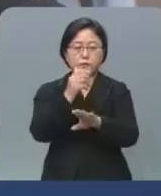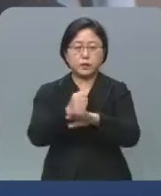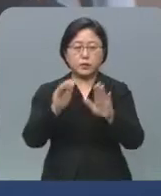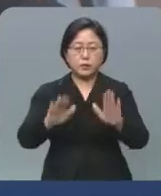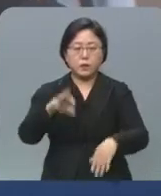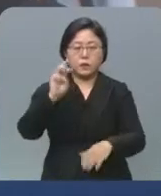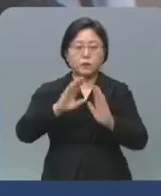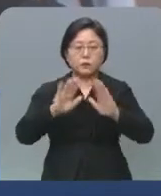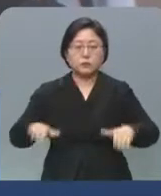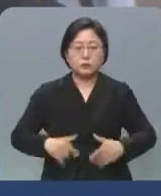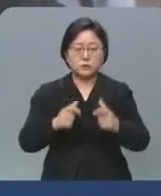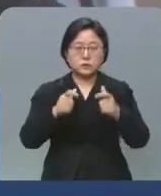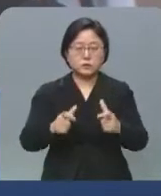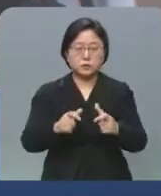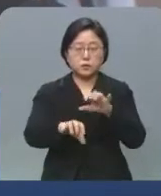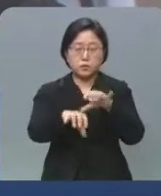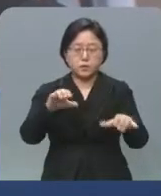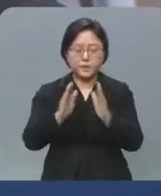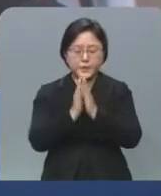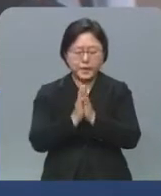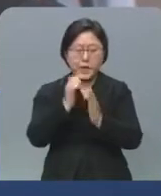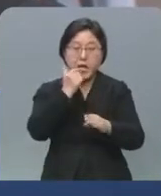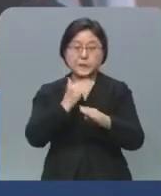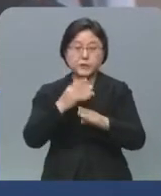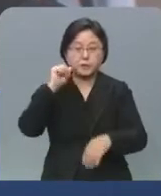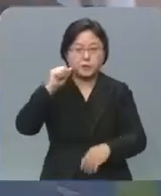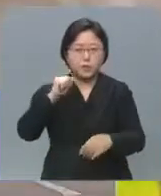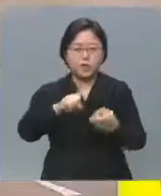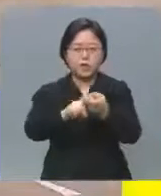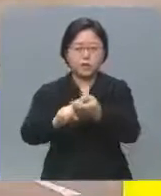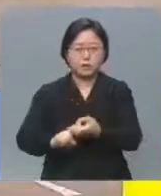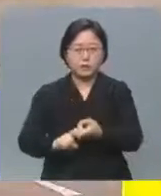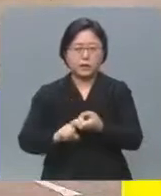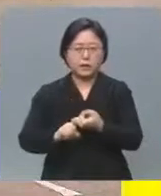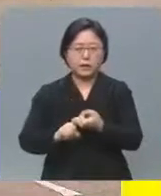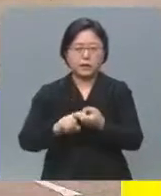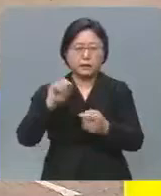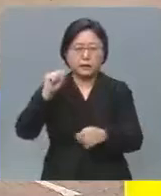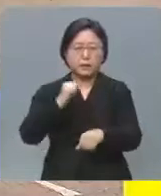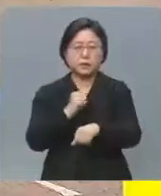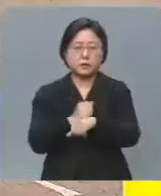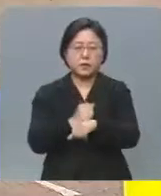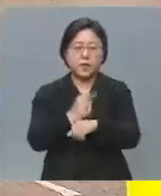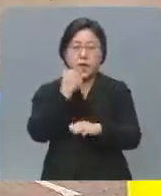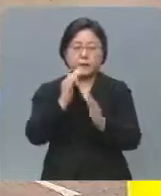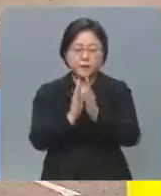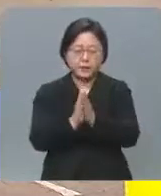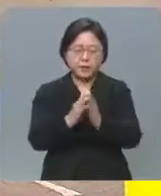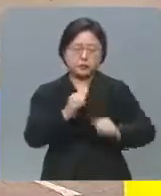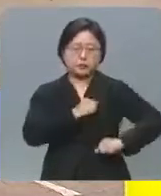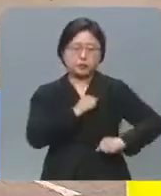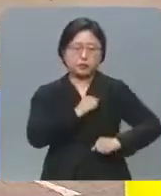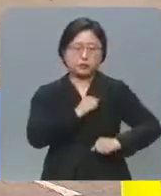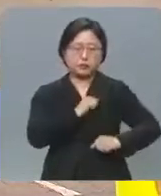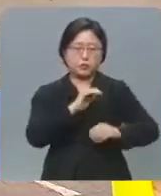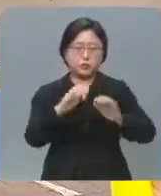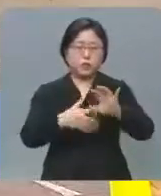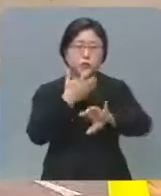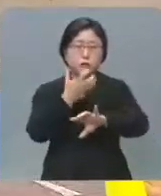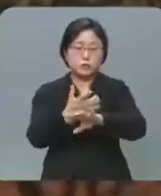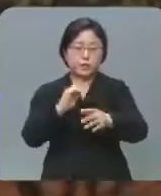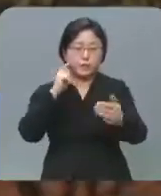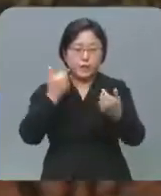오늘 광주와 전남 지역 곳곳에서 미얀마 민주화운동에 대한 연대 집회가 잇따랐습니다. 미얀마 군부의 쿠데타 반대와 민주화